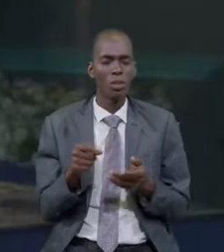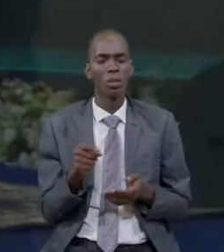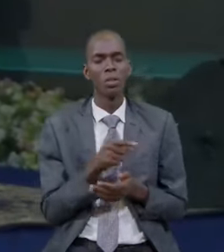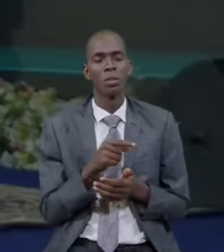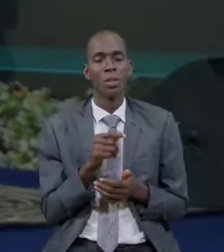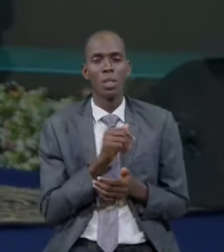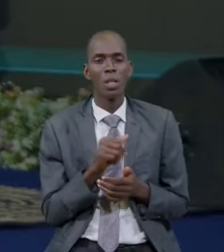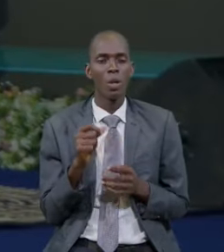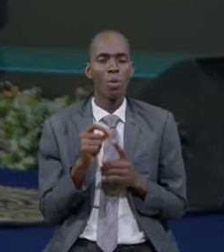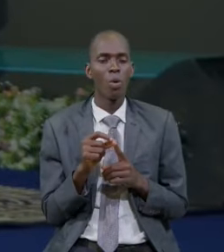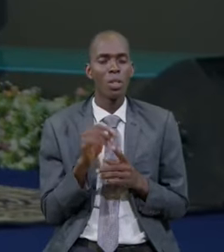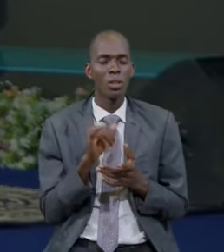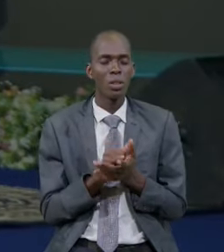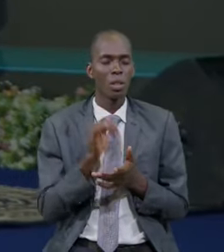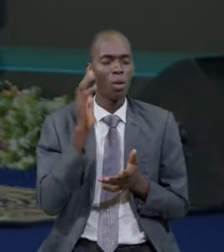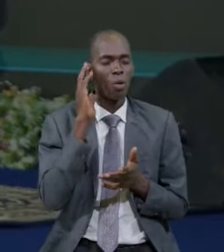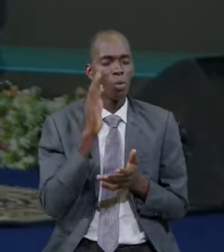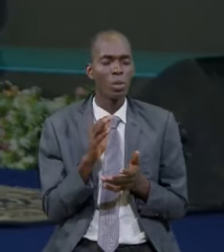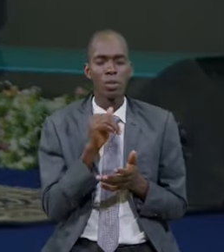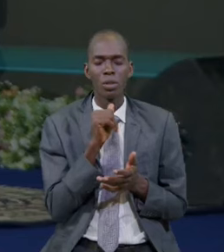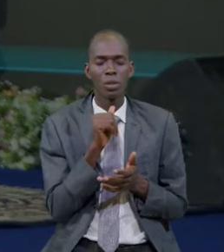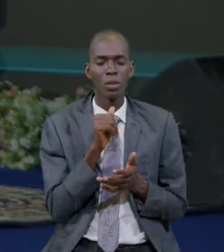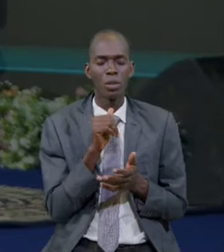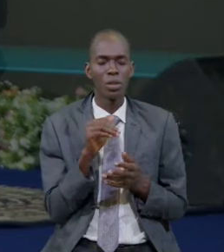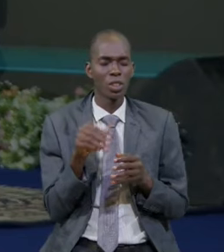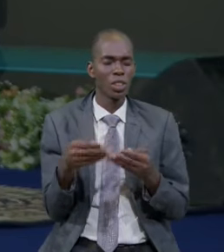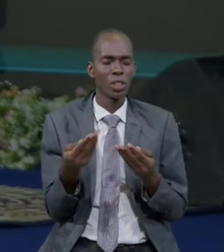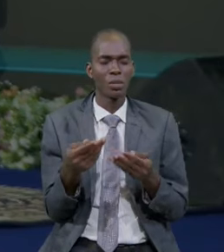message qui leur donnera